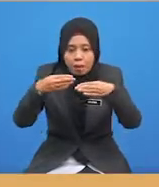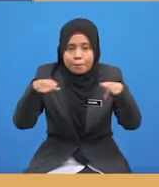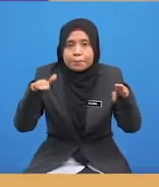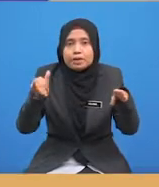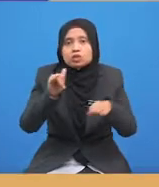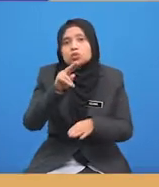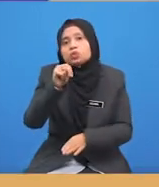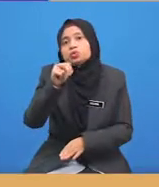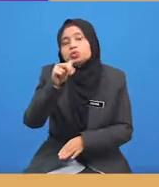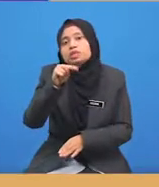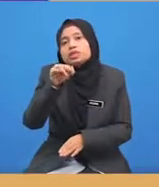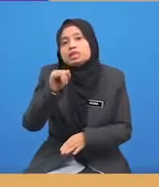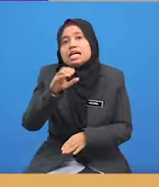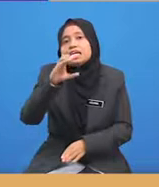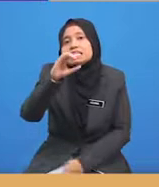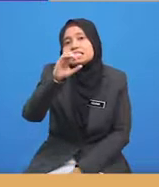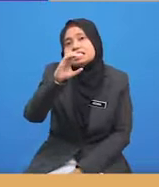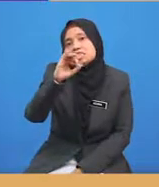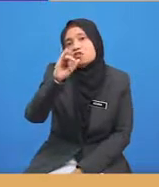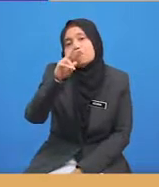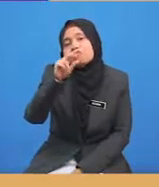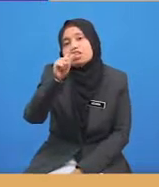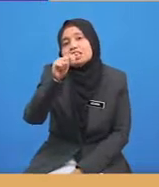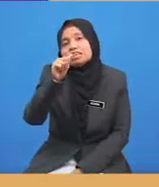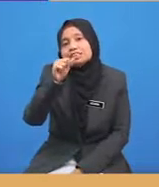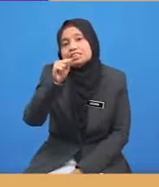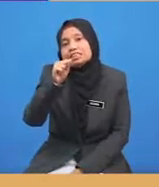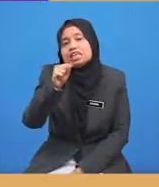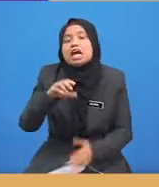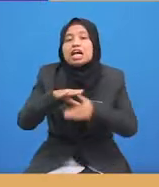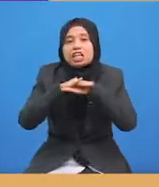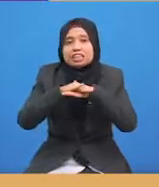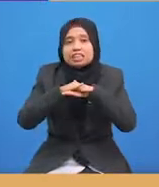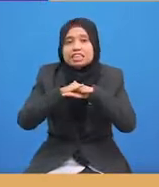Yunani, civitas. Bahasa Inggeris,